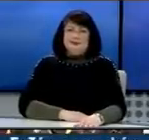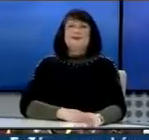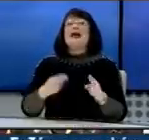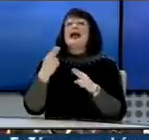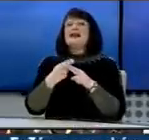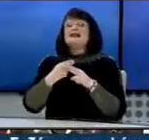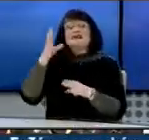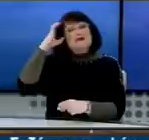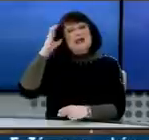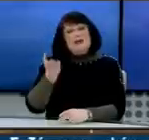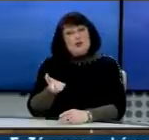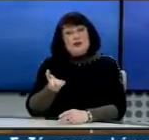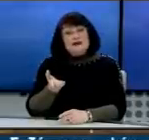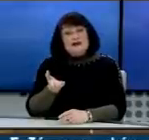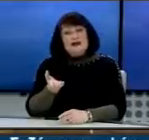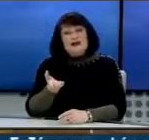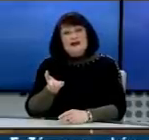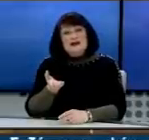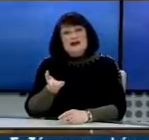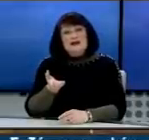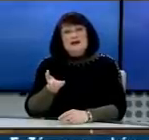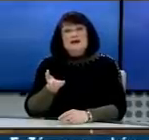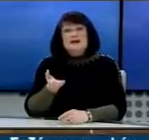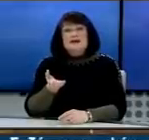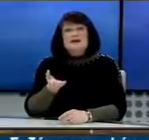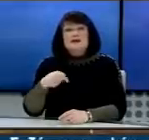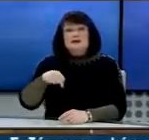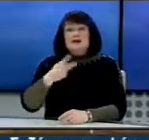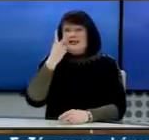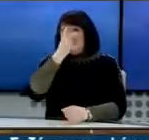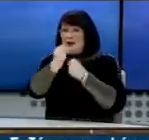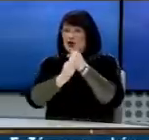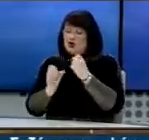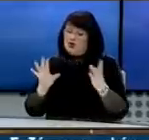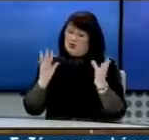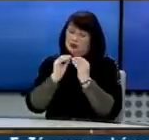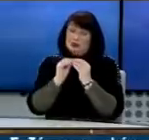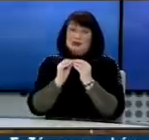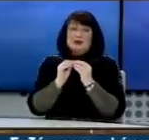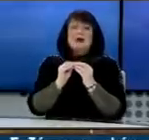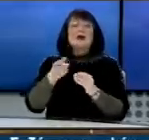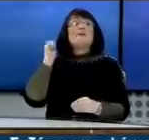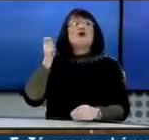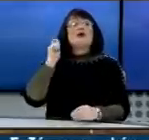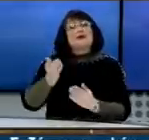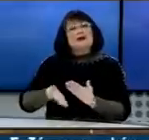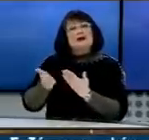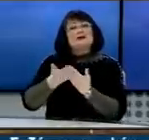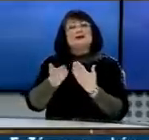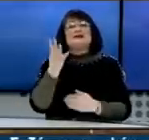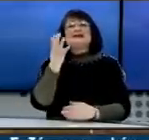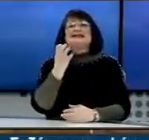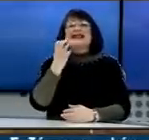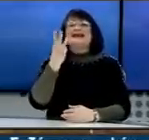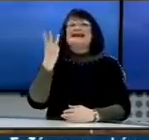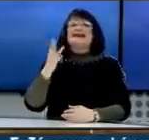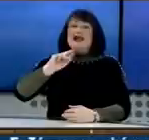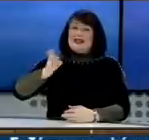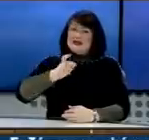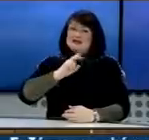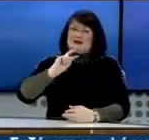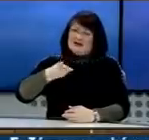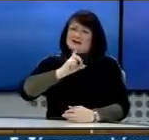Αξίζει να θυμόμαστε ότι εδώ και 2 χρόνια η πολιτεία στήριξε με 43